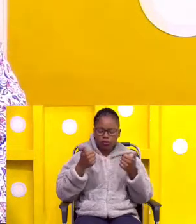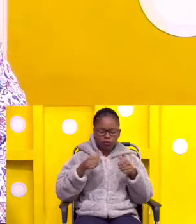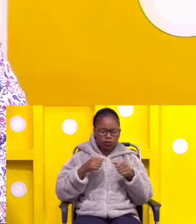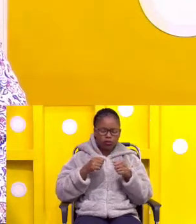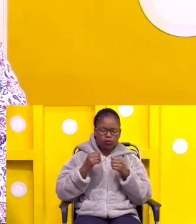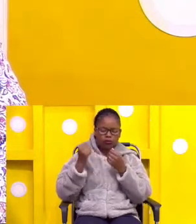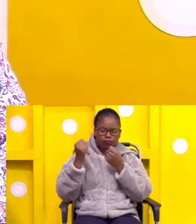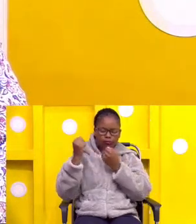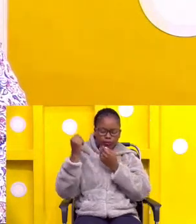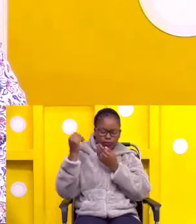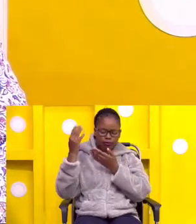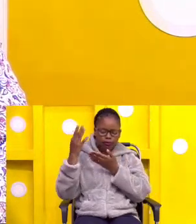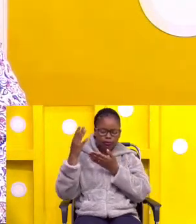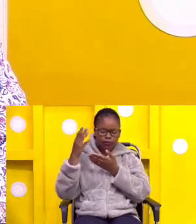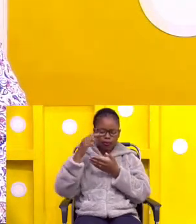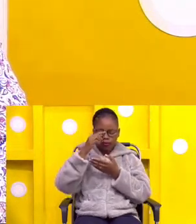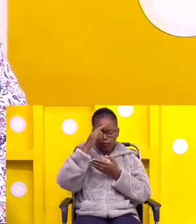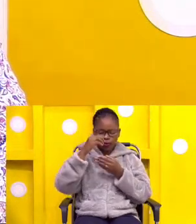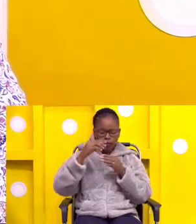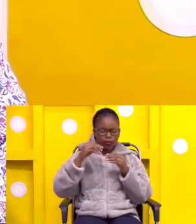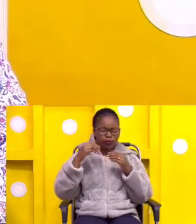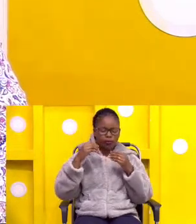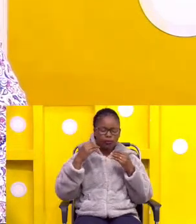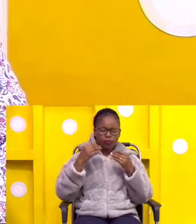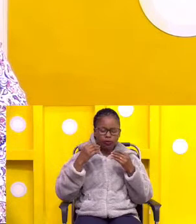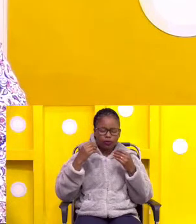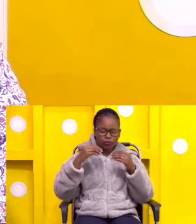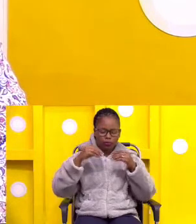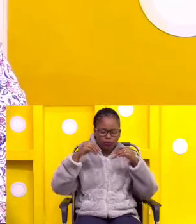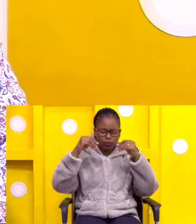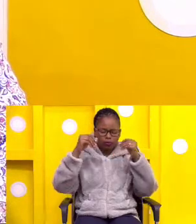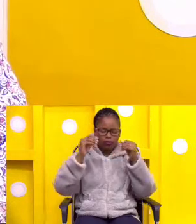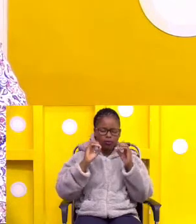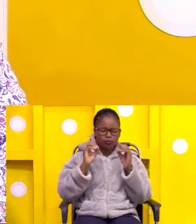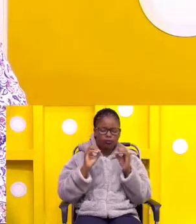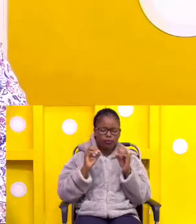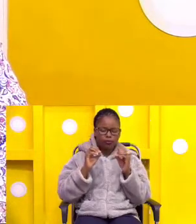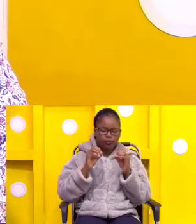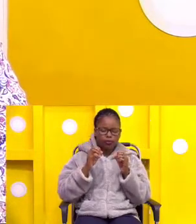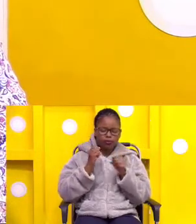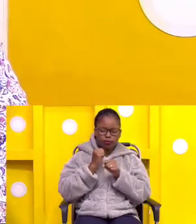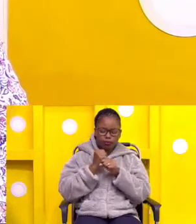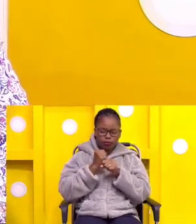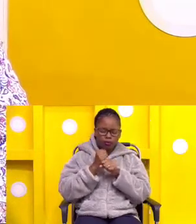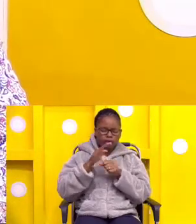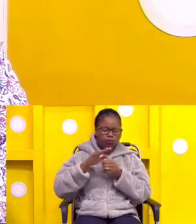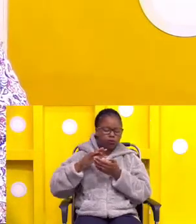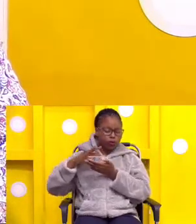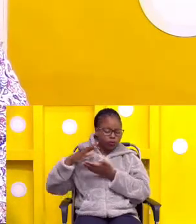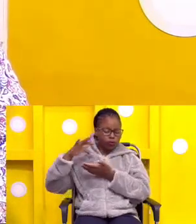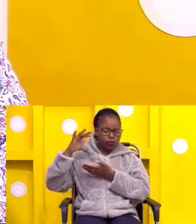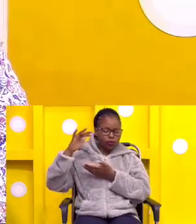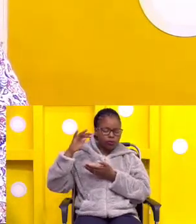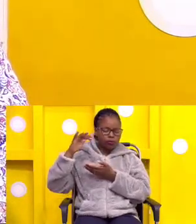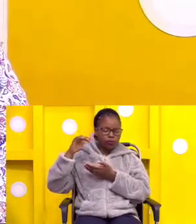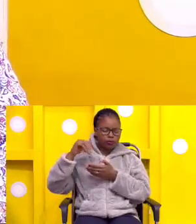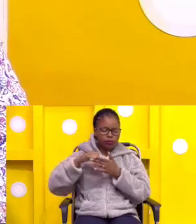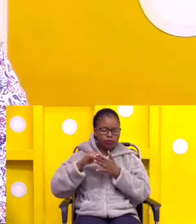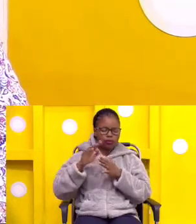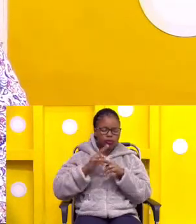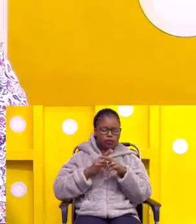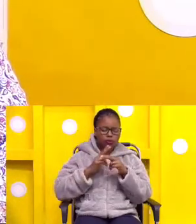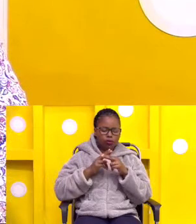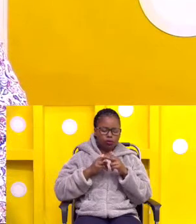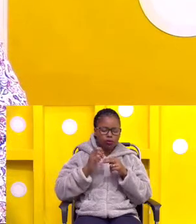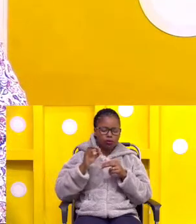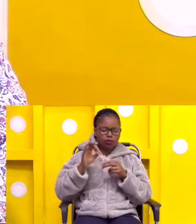tũrutaga. Ndũkanareke matuĩke ma tũhũ. Jehova wĩgocithie wĩra-inĩ ũyũ. Na nĩ wega-inĩ na ũtugi-inĩ wa Jesu